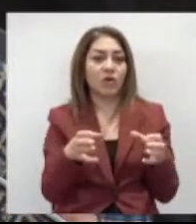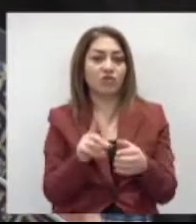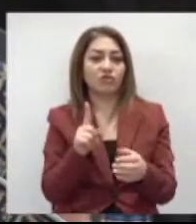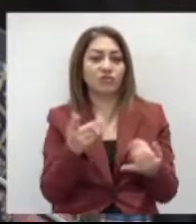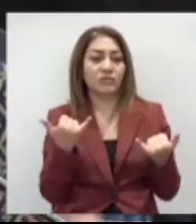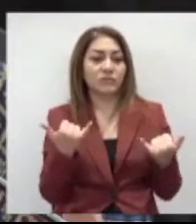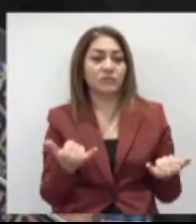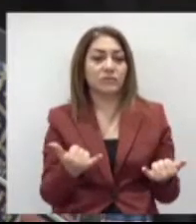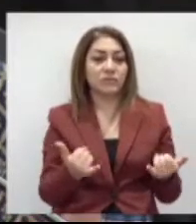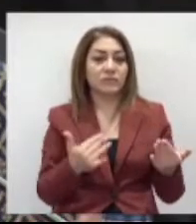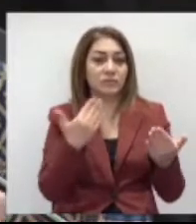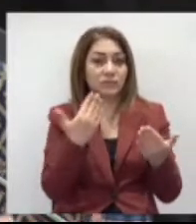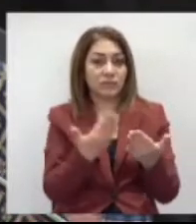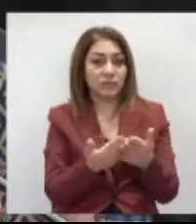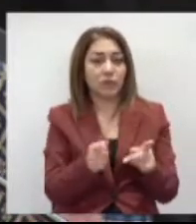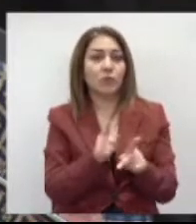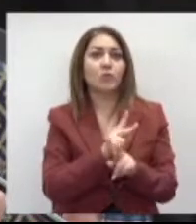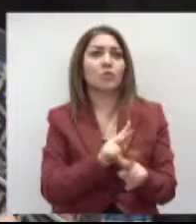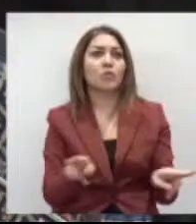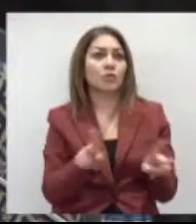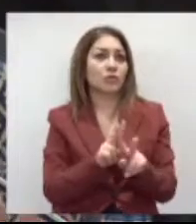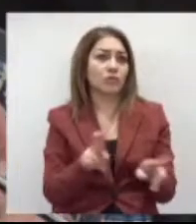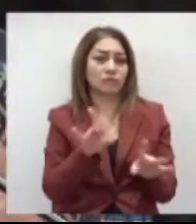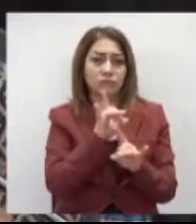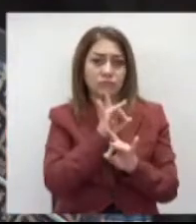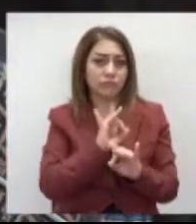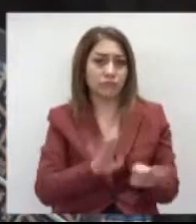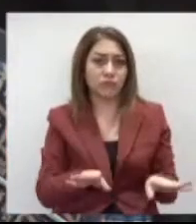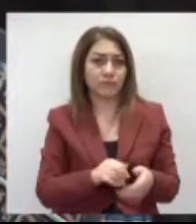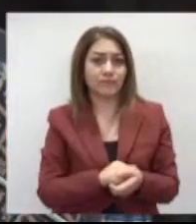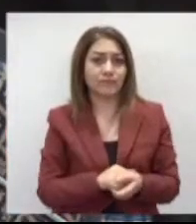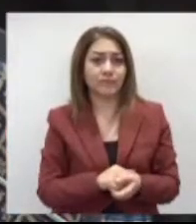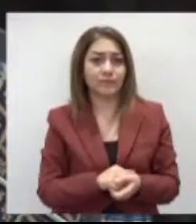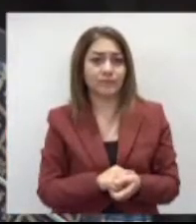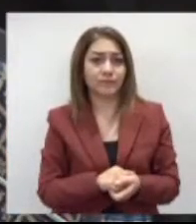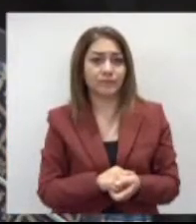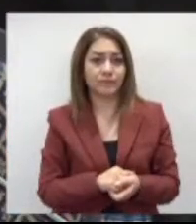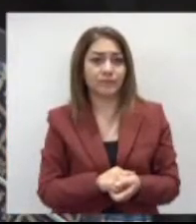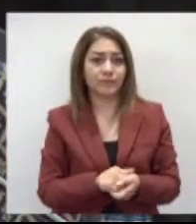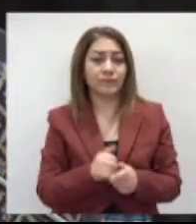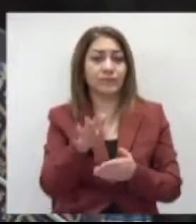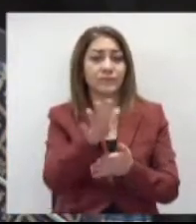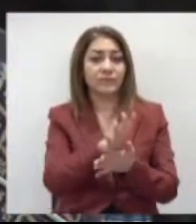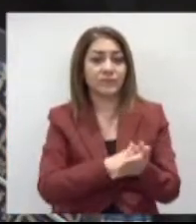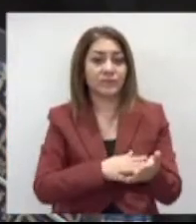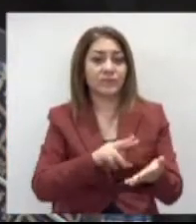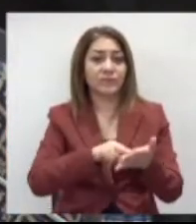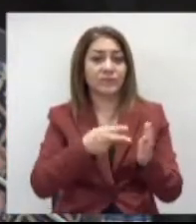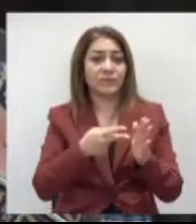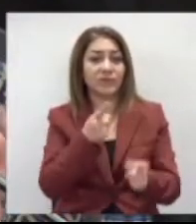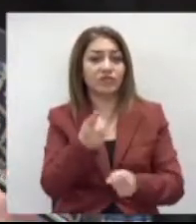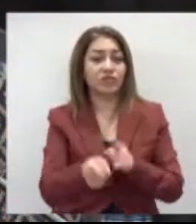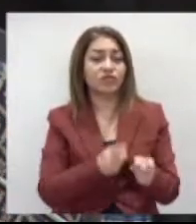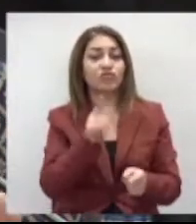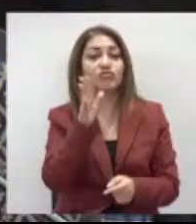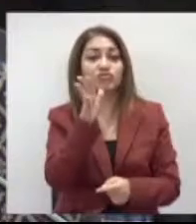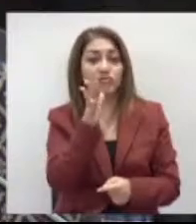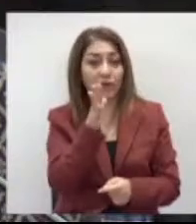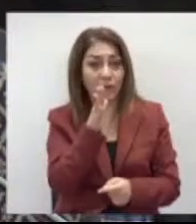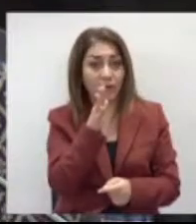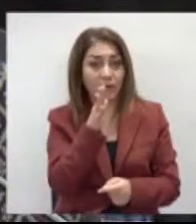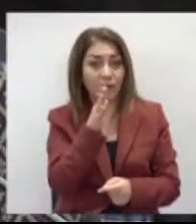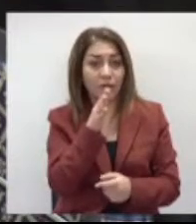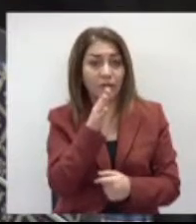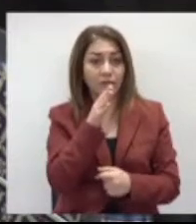որ մենք հիմա ներկայացնում ենք որպես բարեփոխումների ուղղություններ, որովհետև հայեցակարգը մշակելու ժամանակ